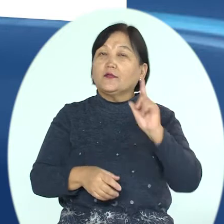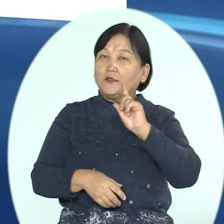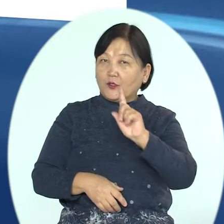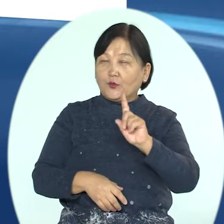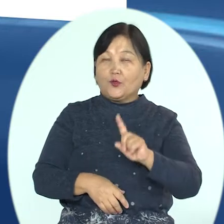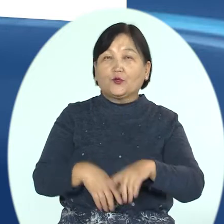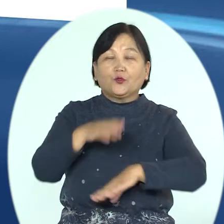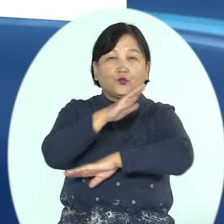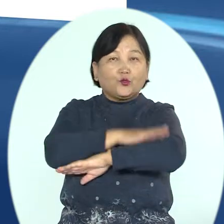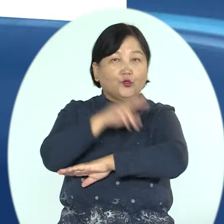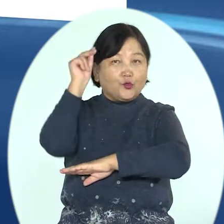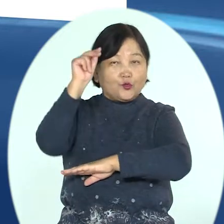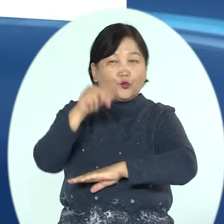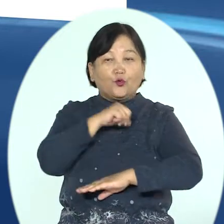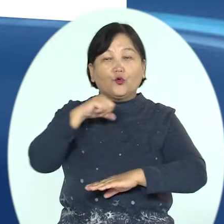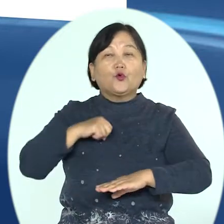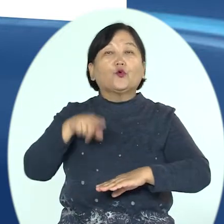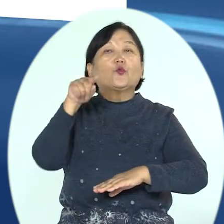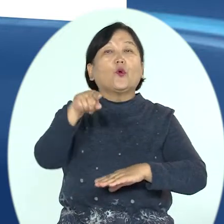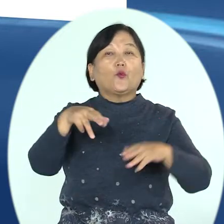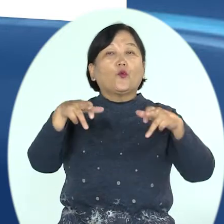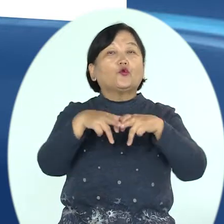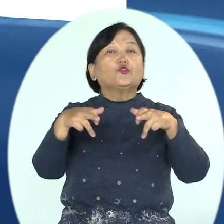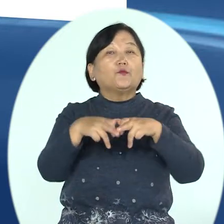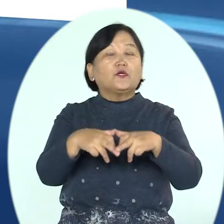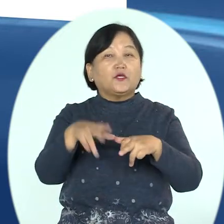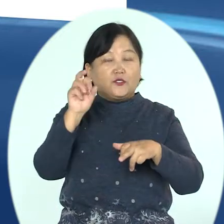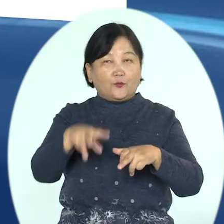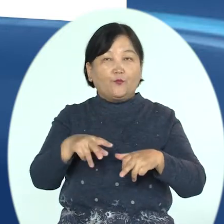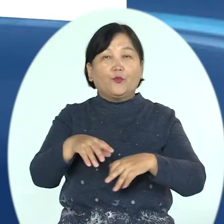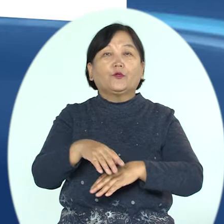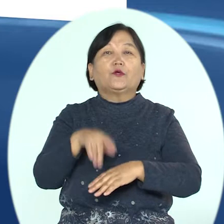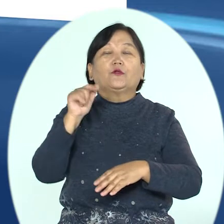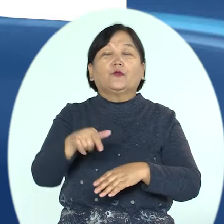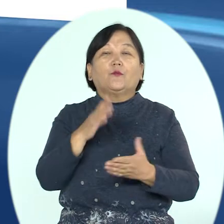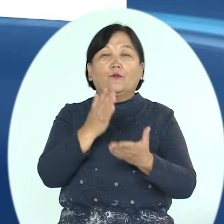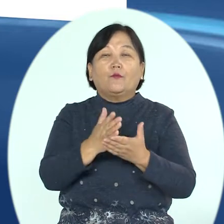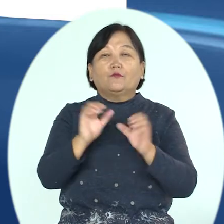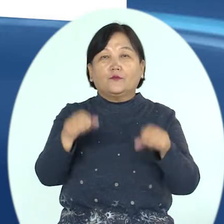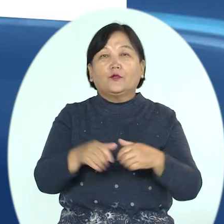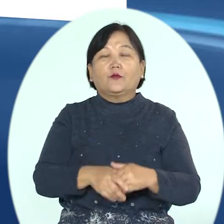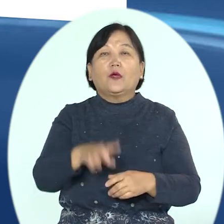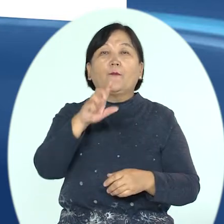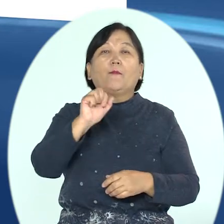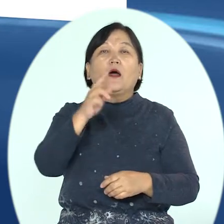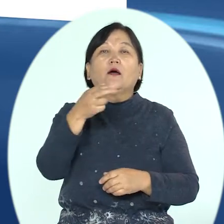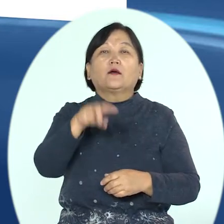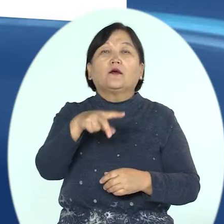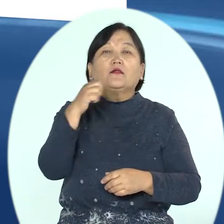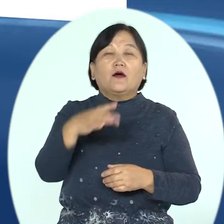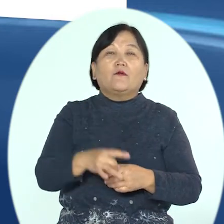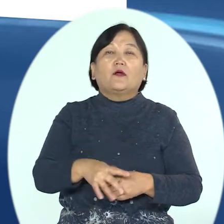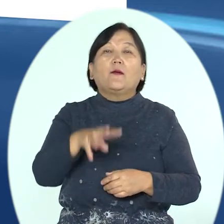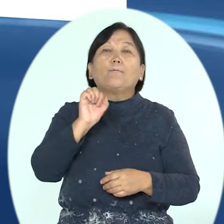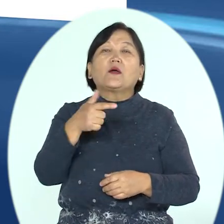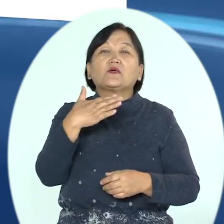нэгдүгээрт нь суралцагч өөрөө хөгжлийн бэрхшээлтэй тохиолдол. За энэ тохиолдолд бол бакалавр, магистр, докторийн одоо